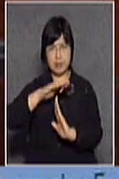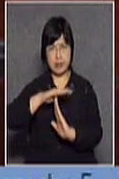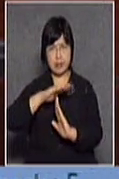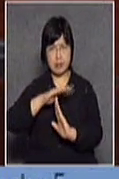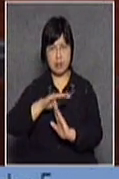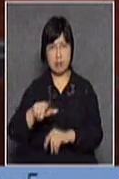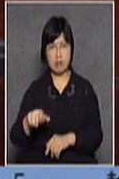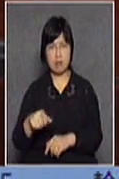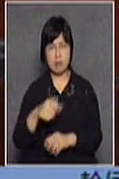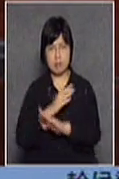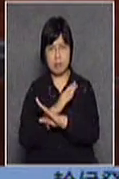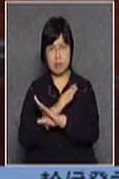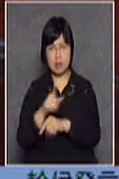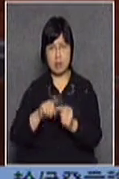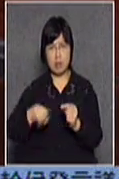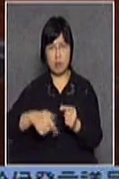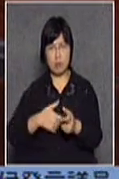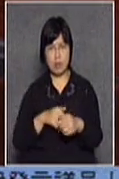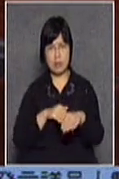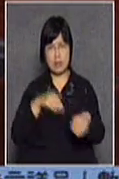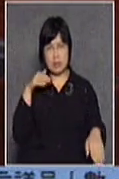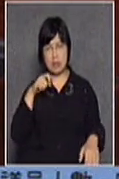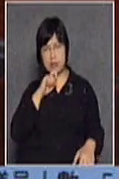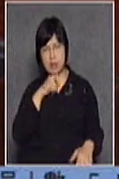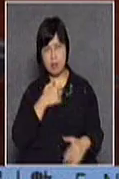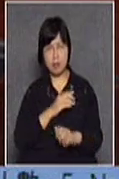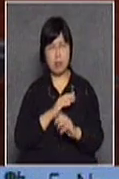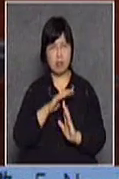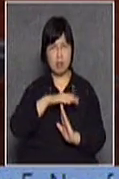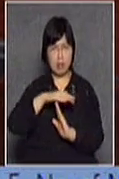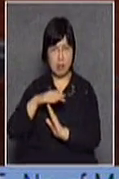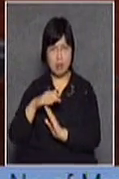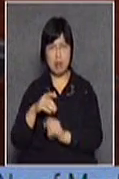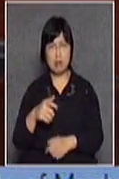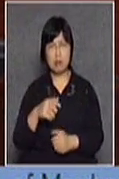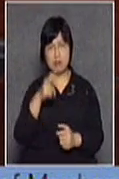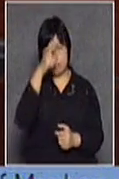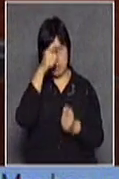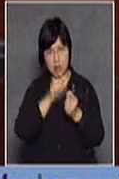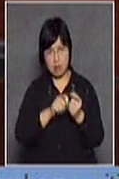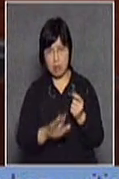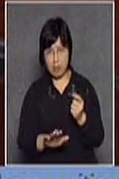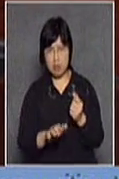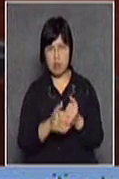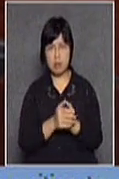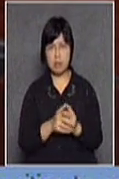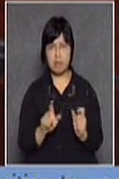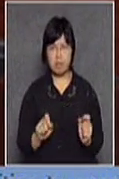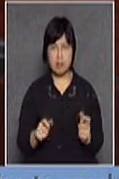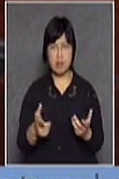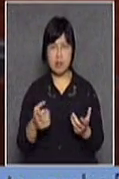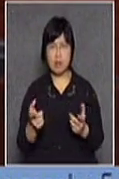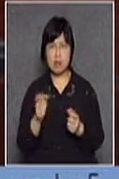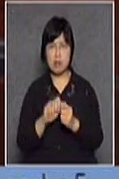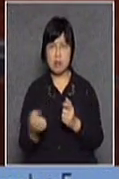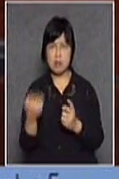中環出現塞車甚至是癱瘓的情況，政府可不可以解釋和跟我們這個講解一下，